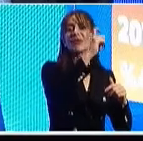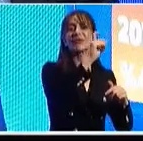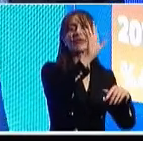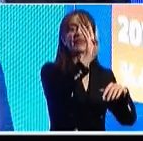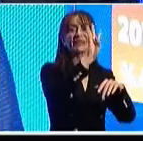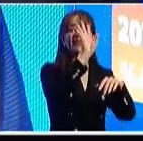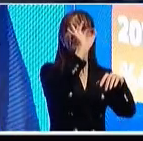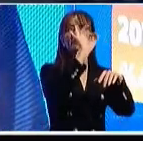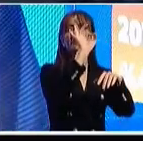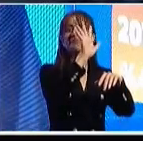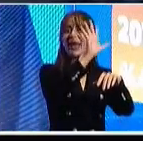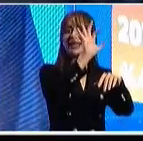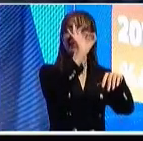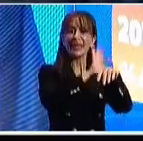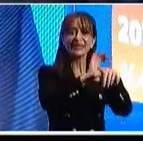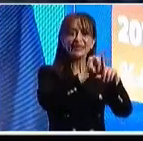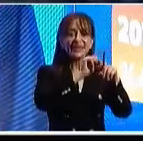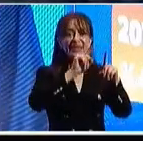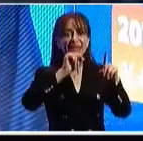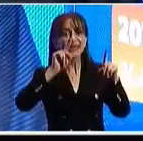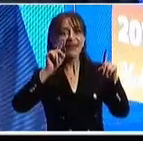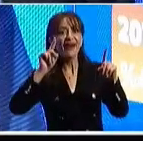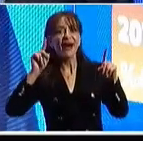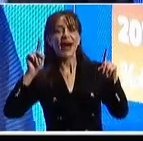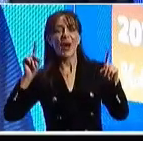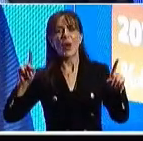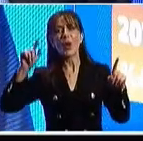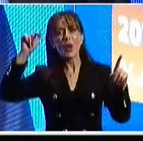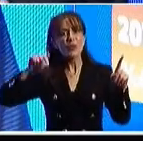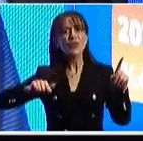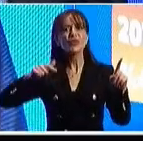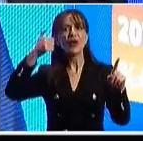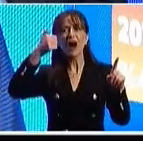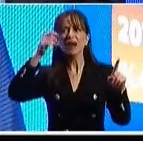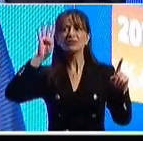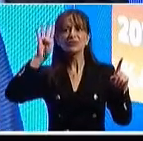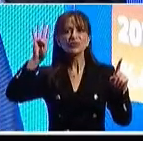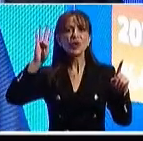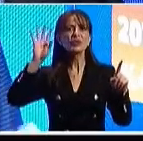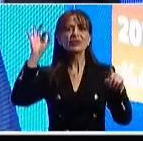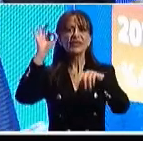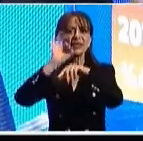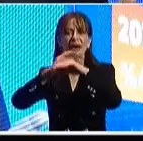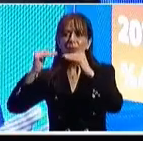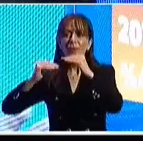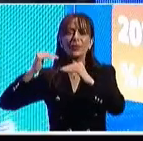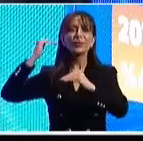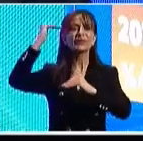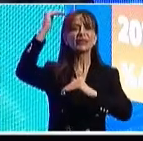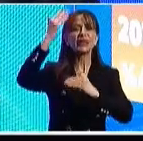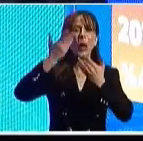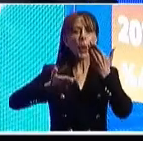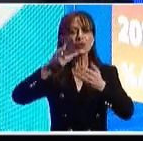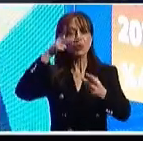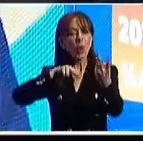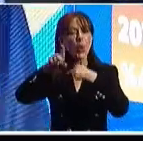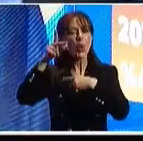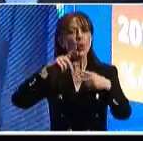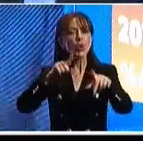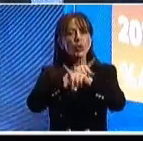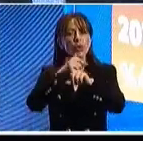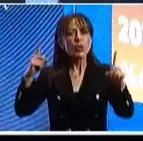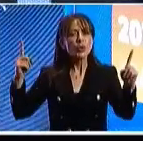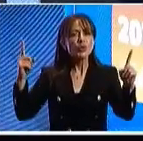da liyakatsiz ellerde bugün 64 dakikaya çıkan ortalama seyahat süremizi de biz